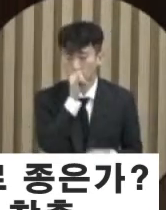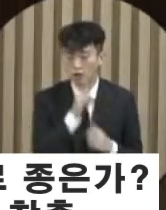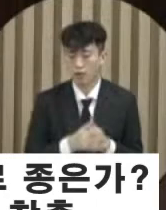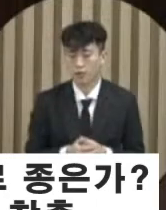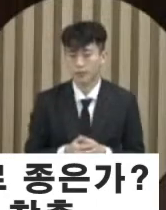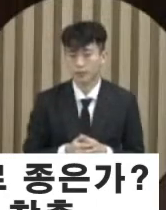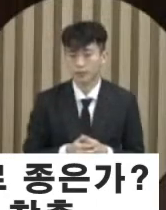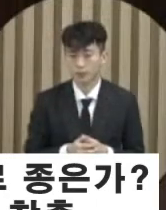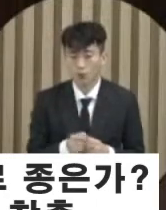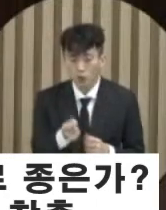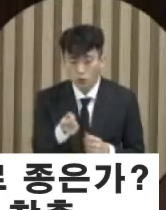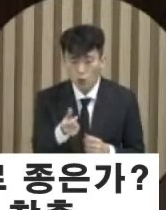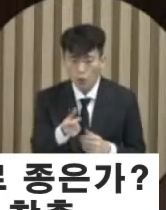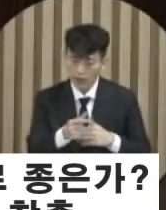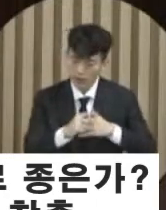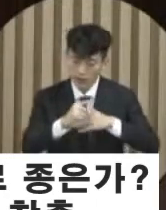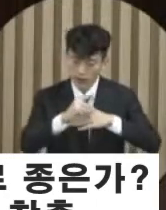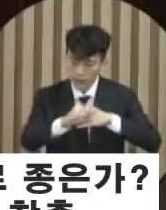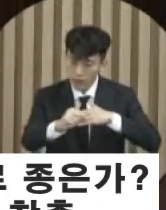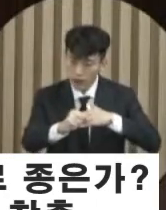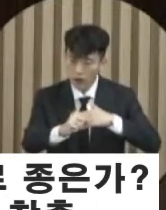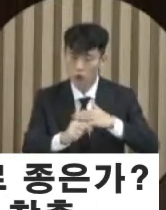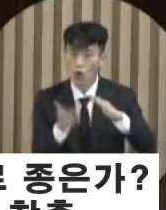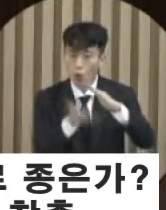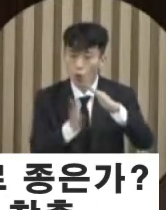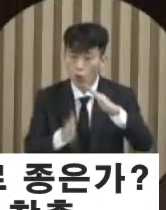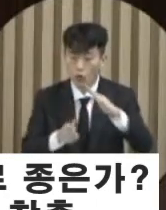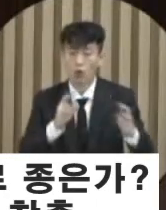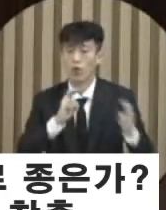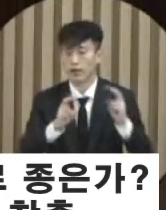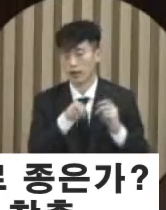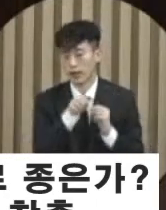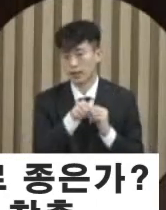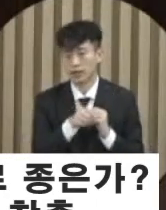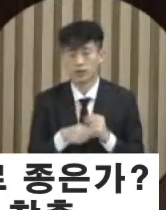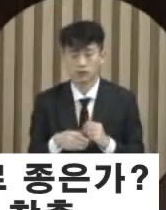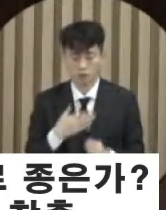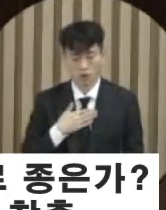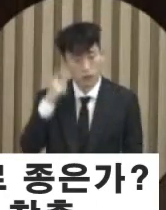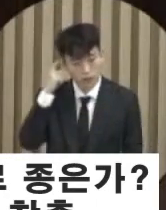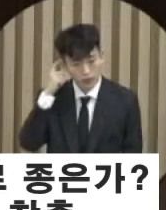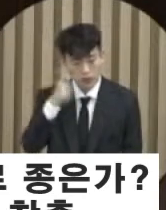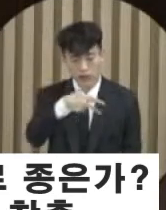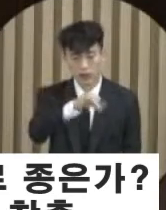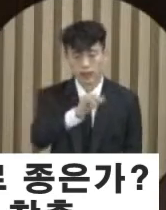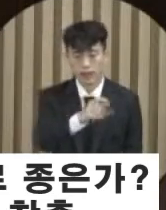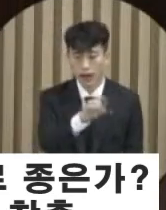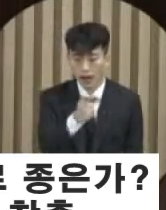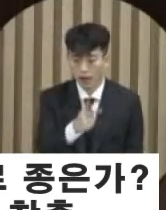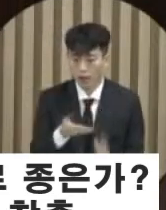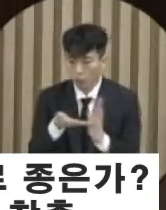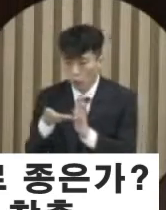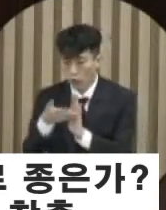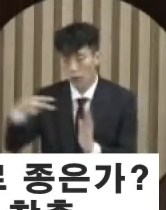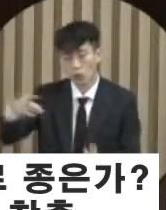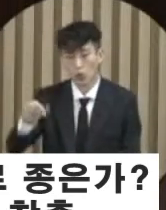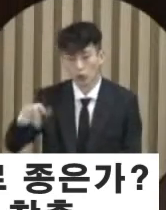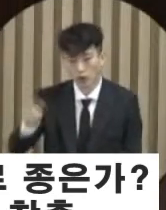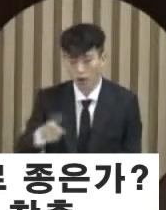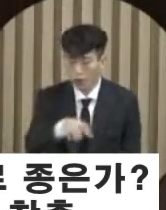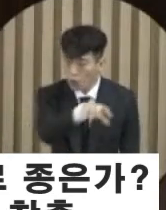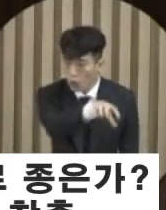되지 않는 조그만 지방형 공기업입니다. 하지만 저는 생각해봤습니다. 진안지구, 봉담 3지구, 송산